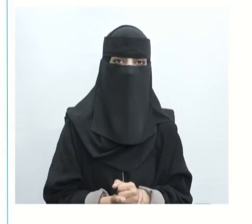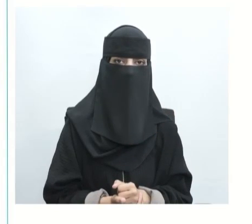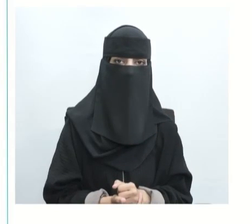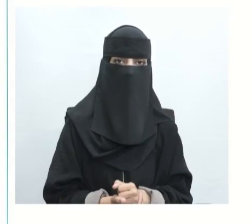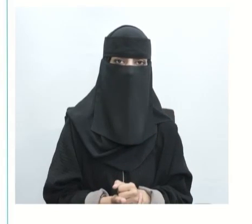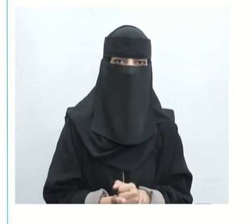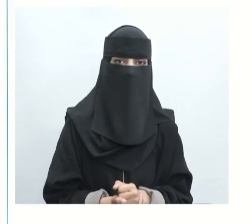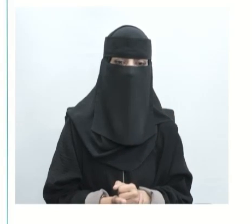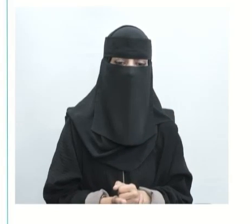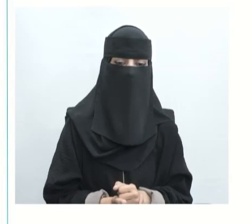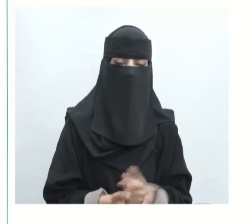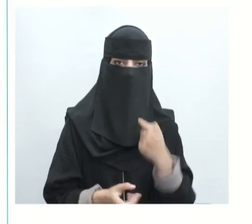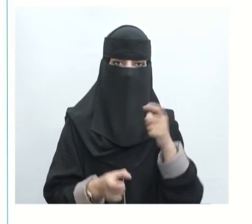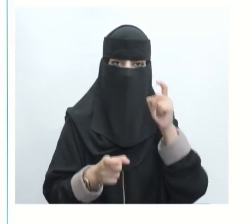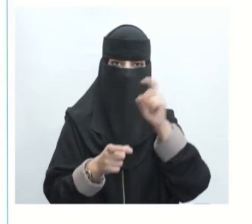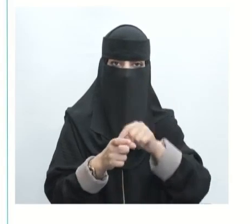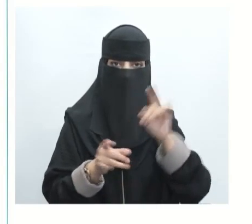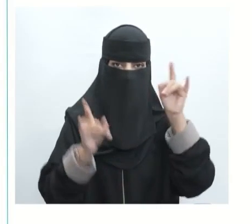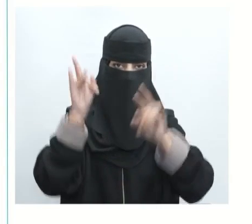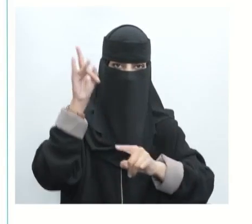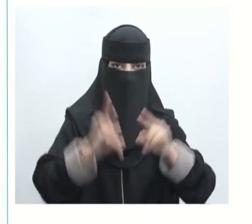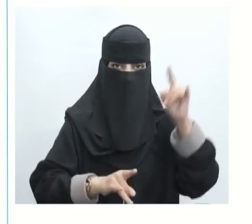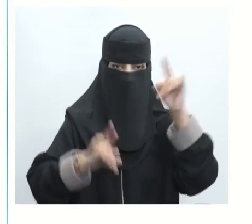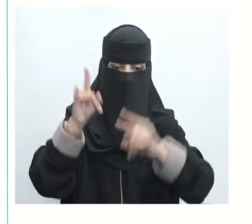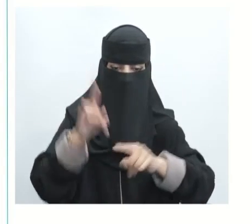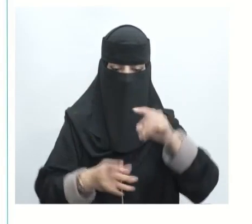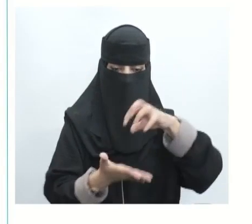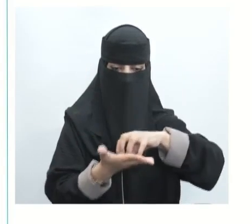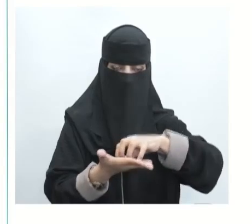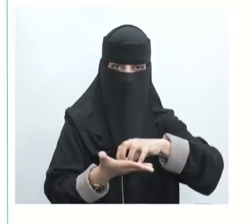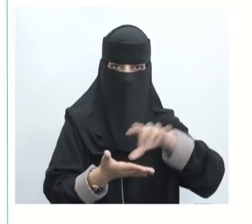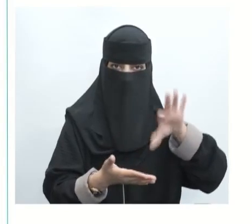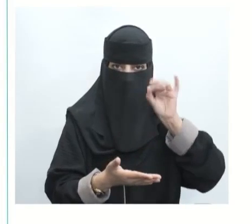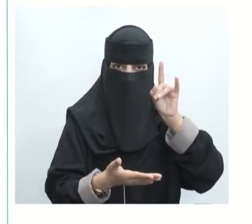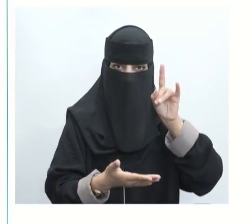أحسنتم، وصلت الطائرات سوى.